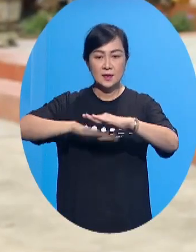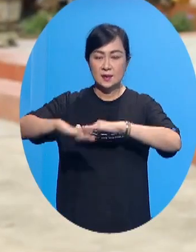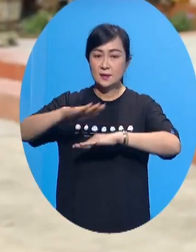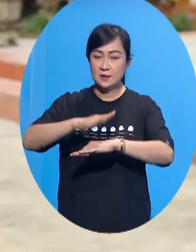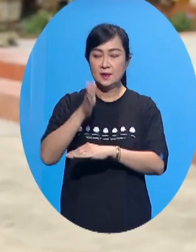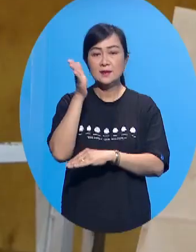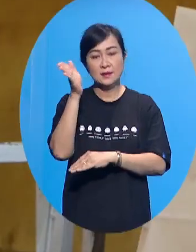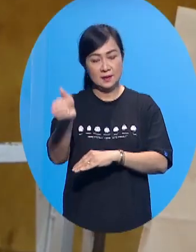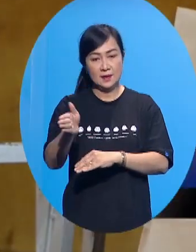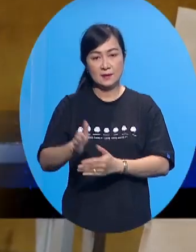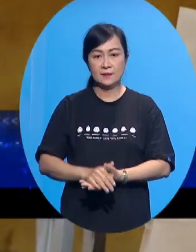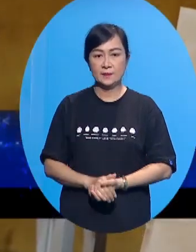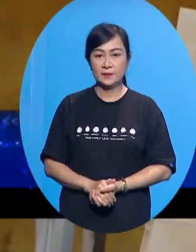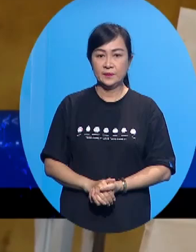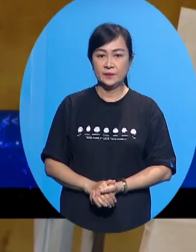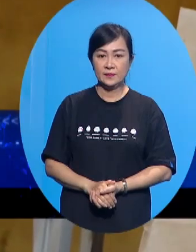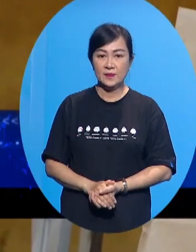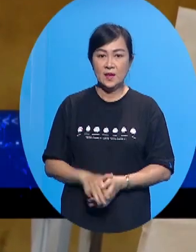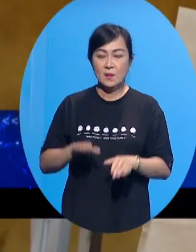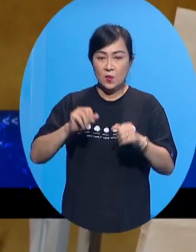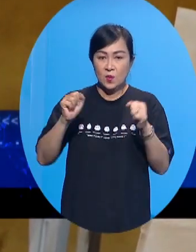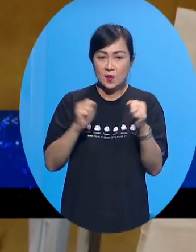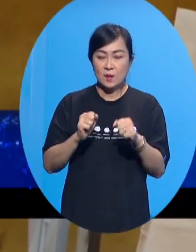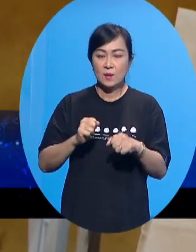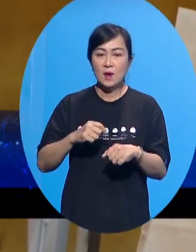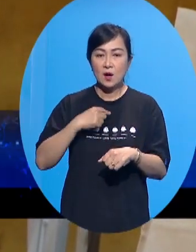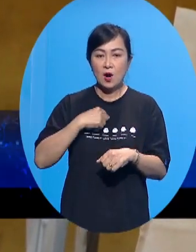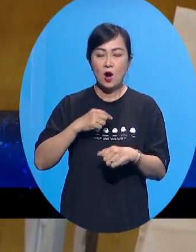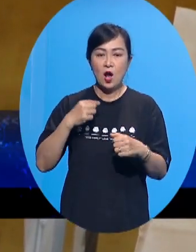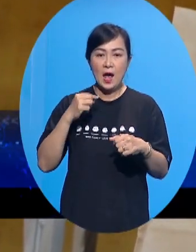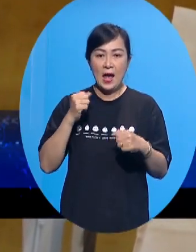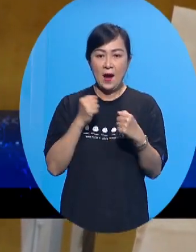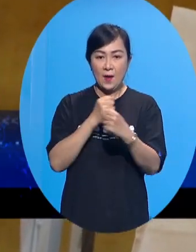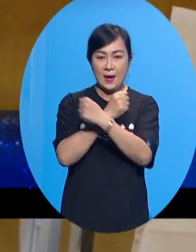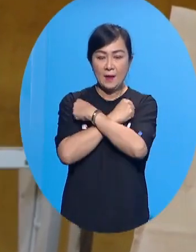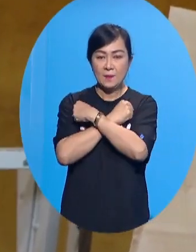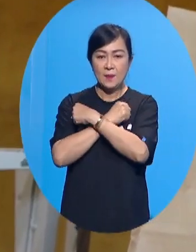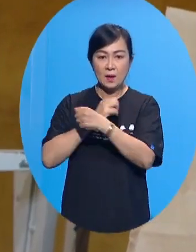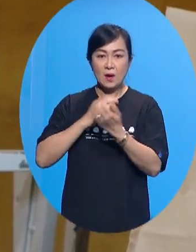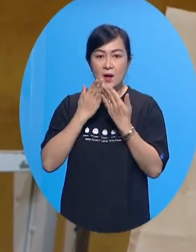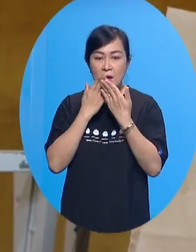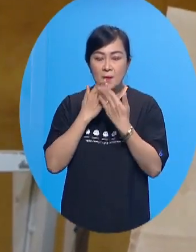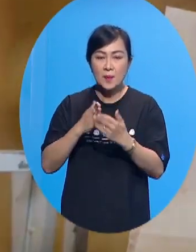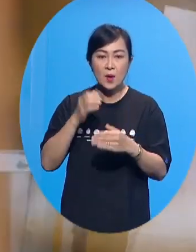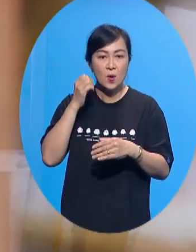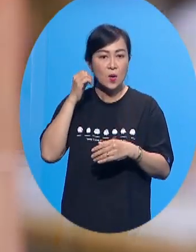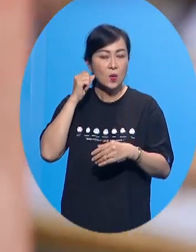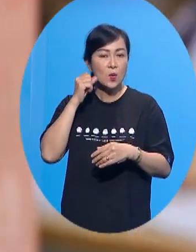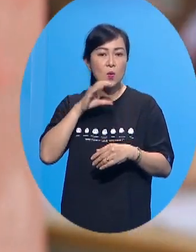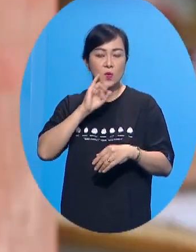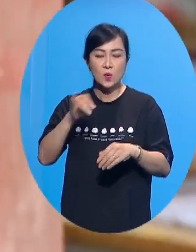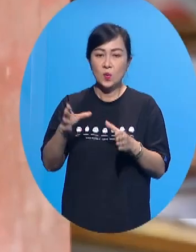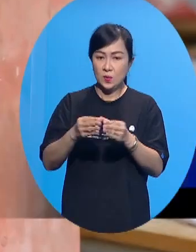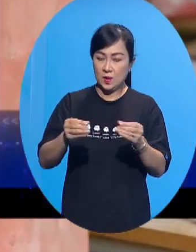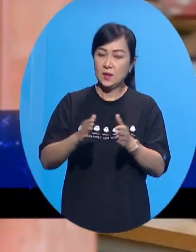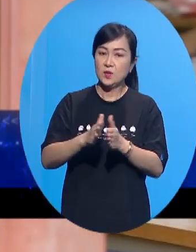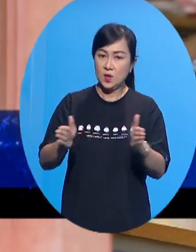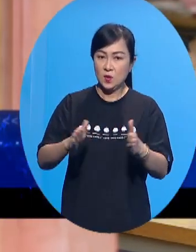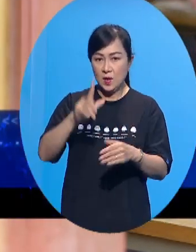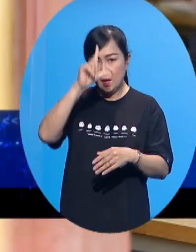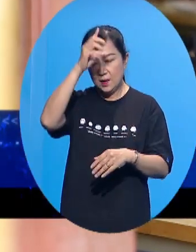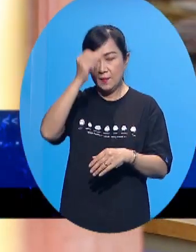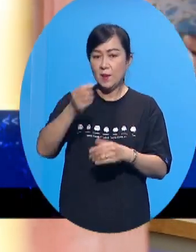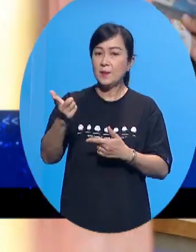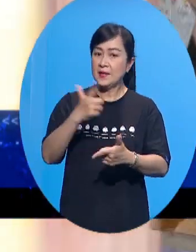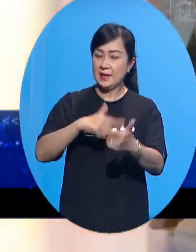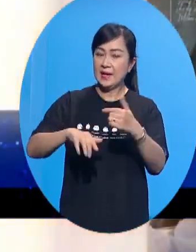lai. Mùa đông năm nay con đã có áo ấm mặc rồi, con xin cảm ơn các cô chú rất nhiều. Lớp học đã